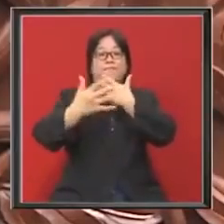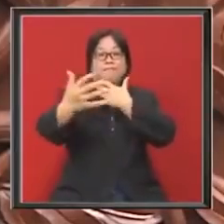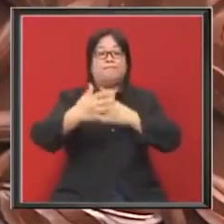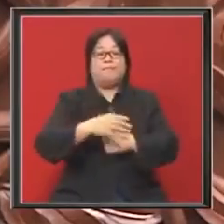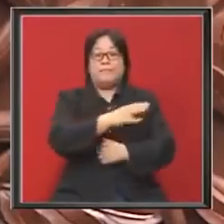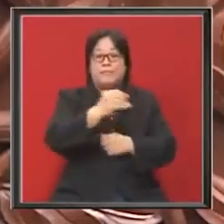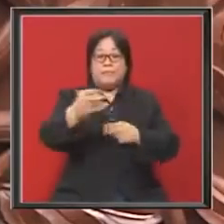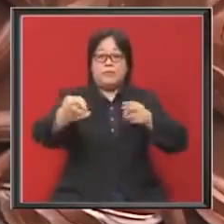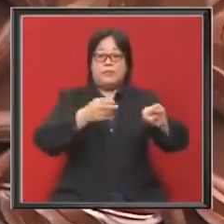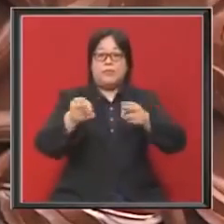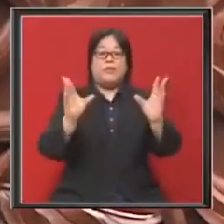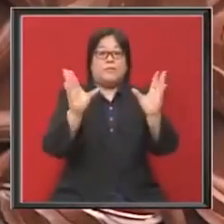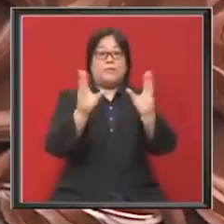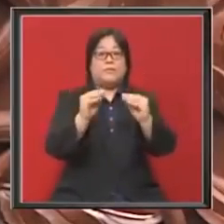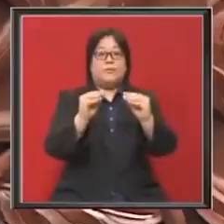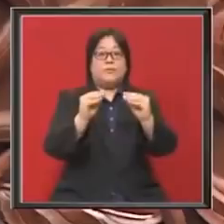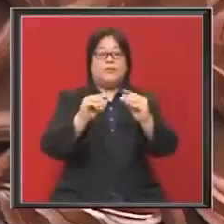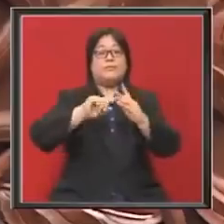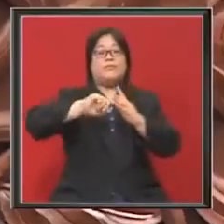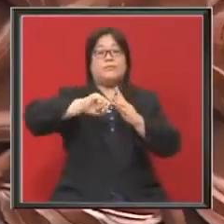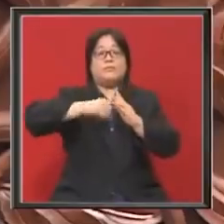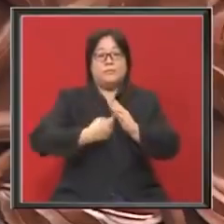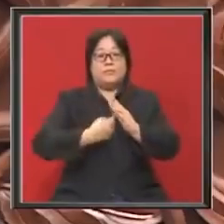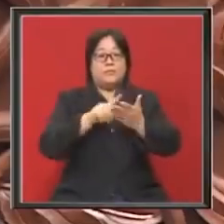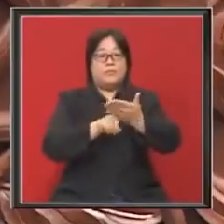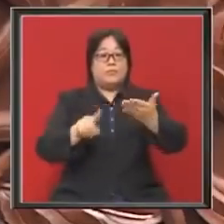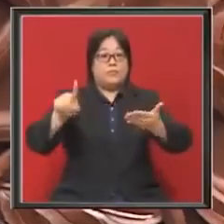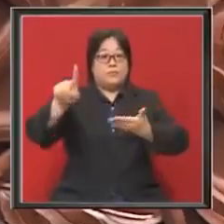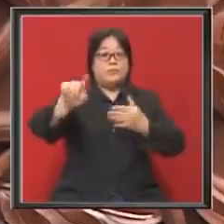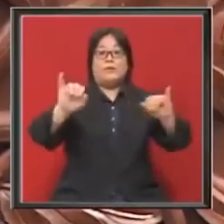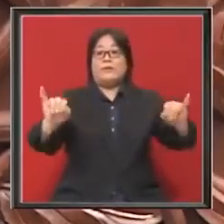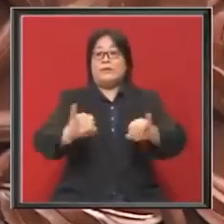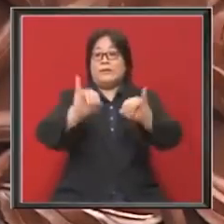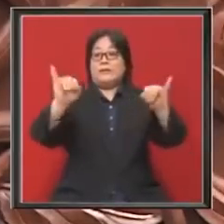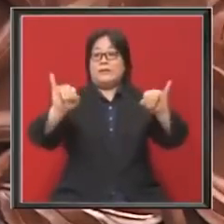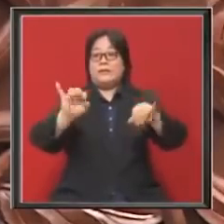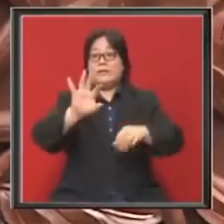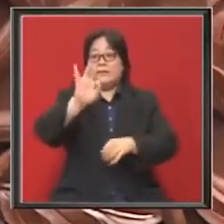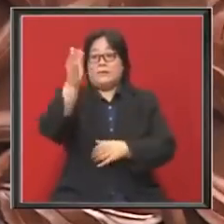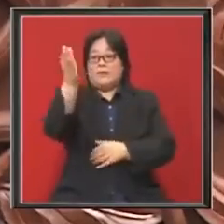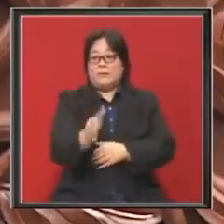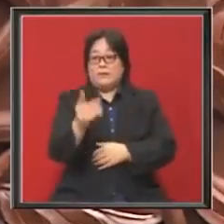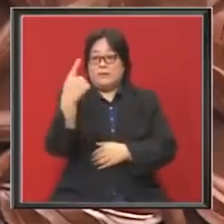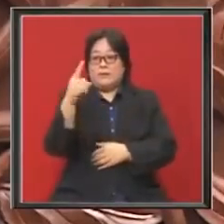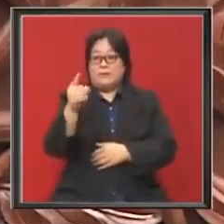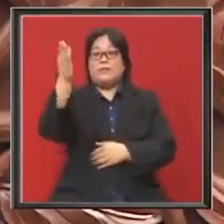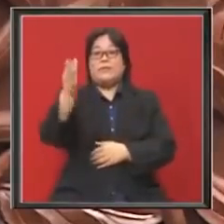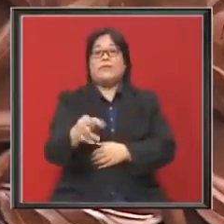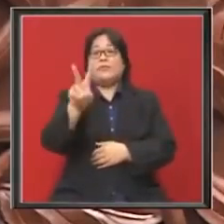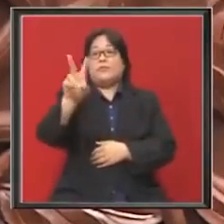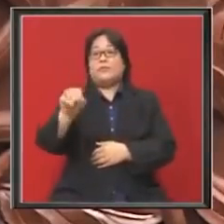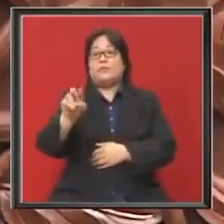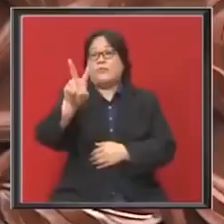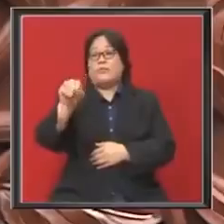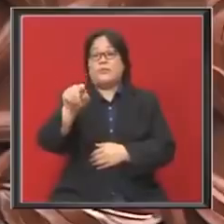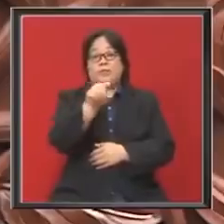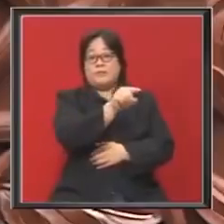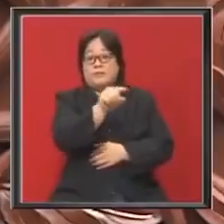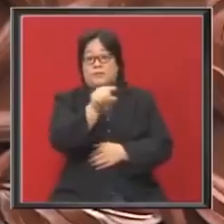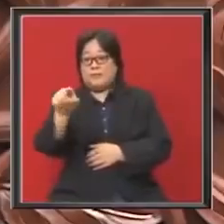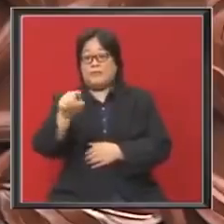dan urusanmu syarat mulai minggu depan isnin 9 Nov 22 +